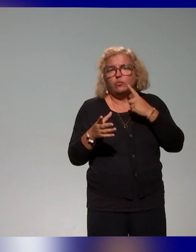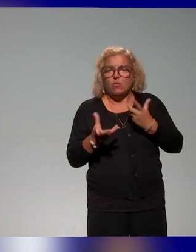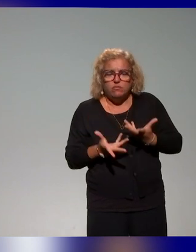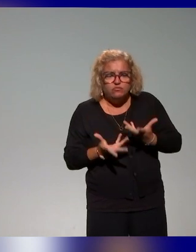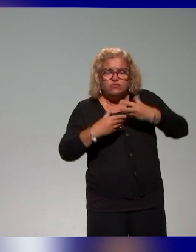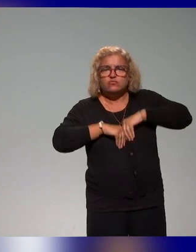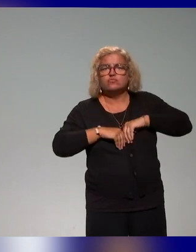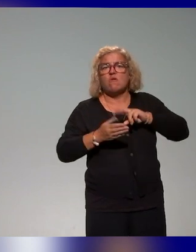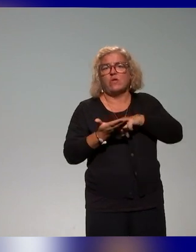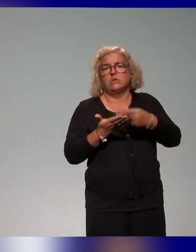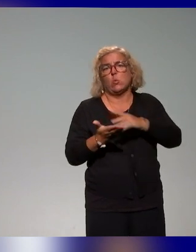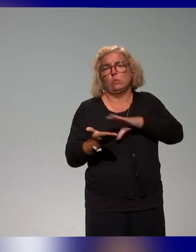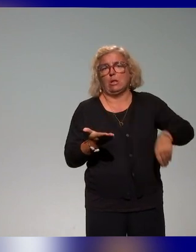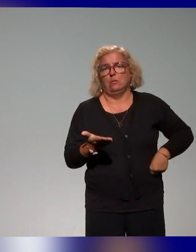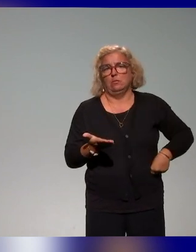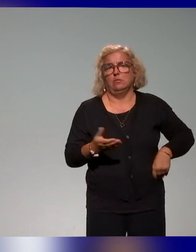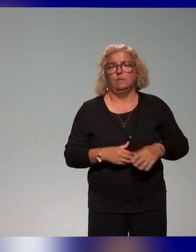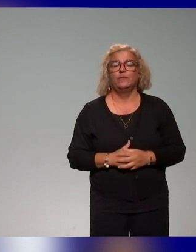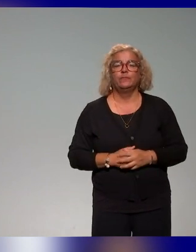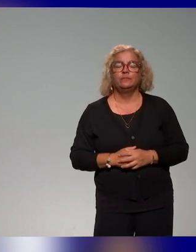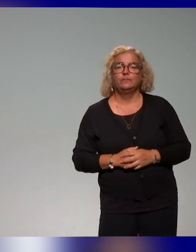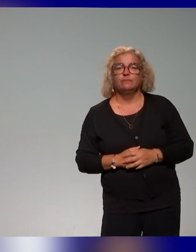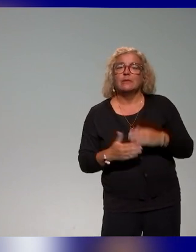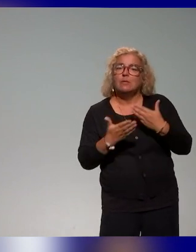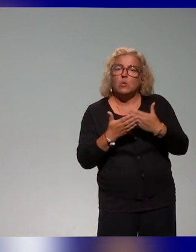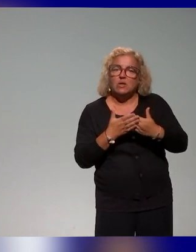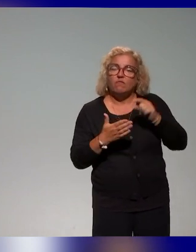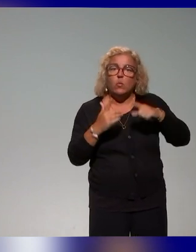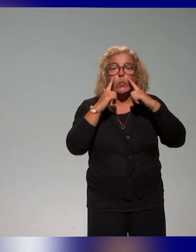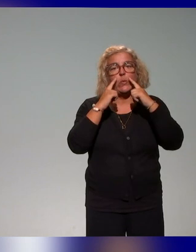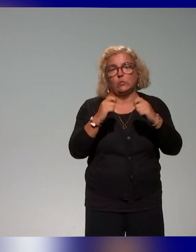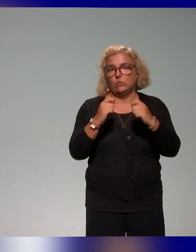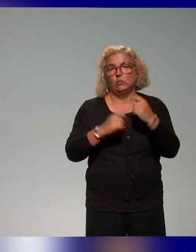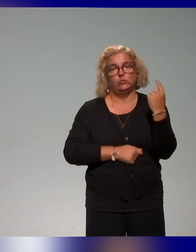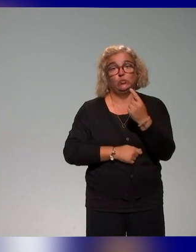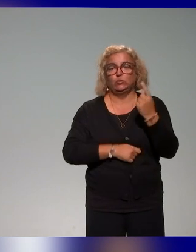C'est pour ça qu'on est toujours prudent.